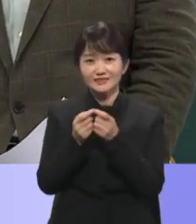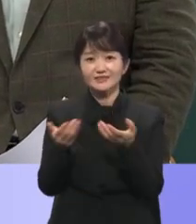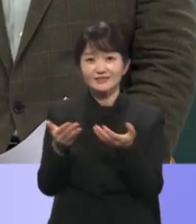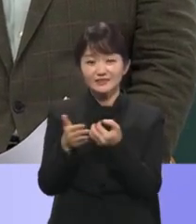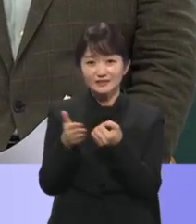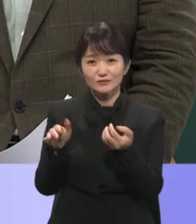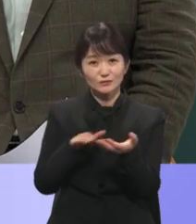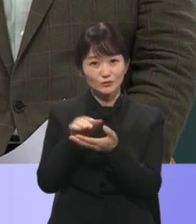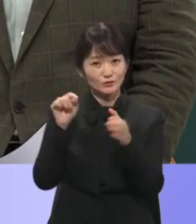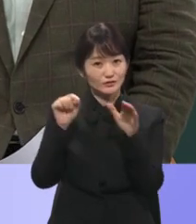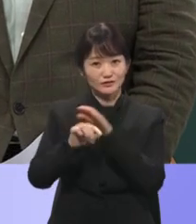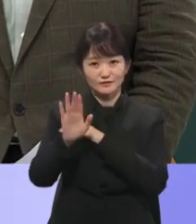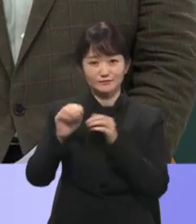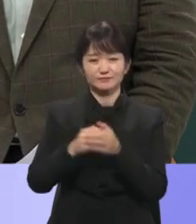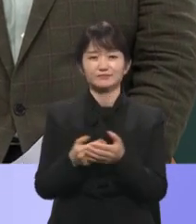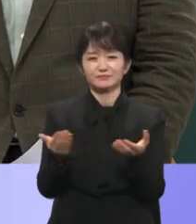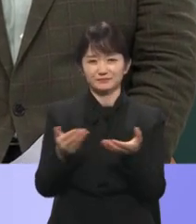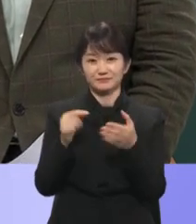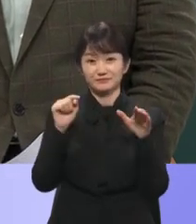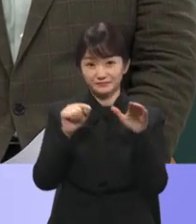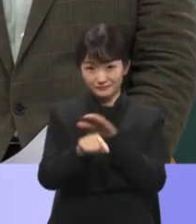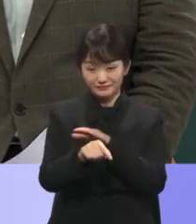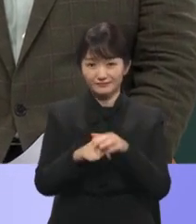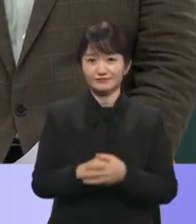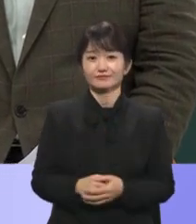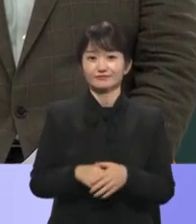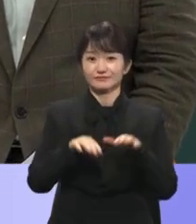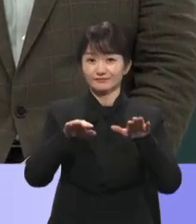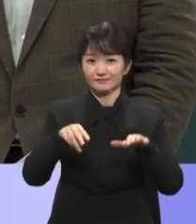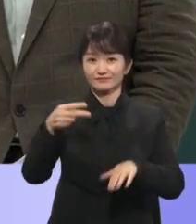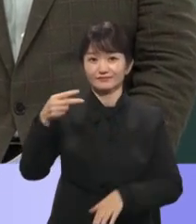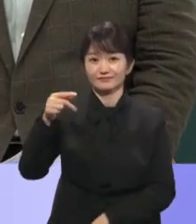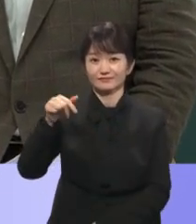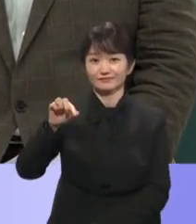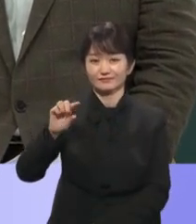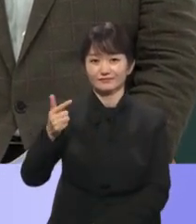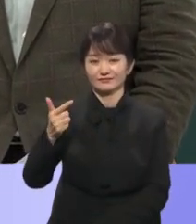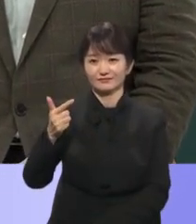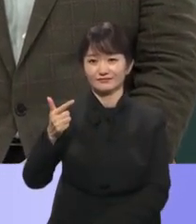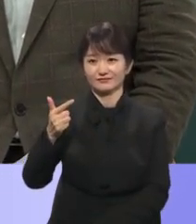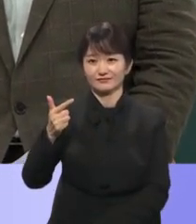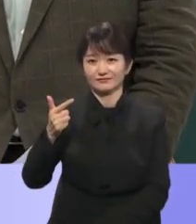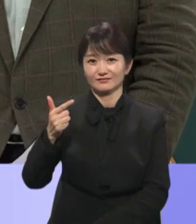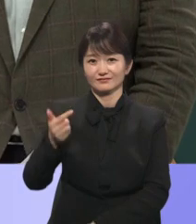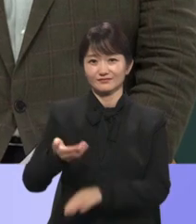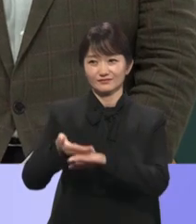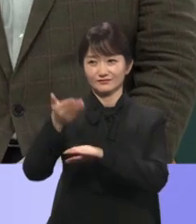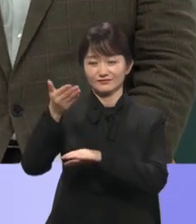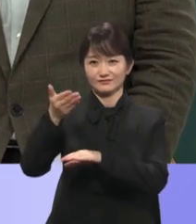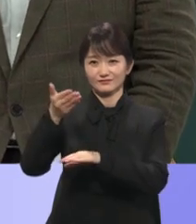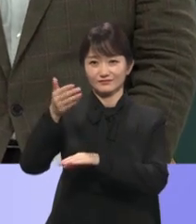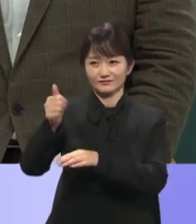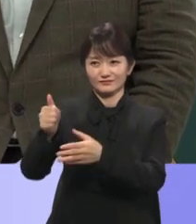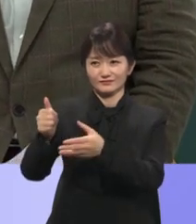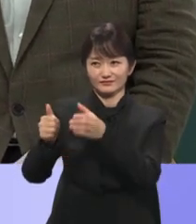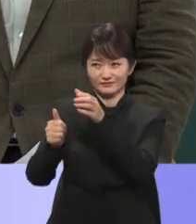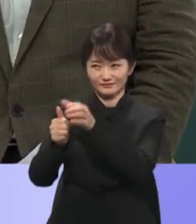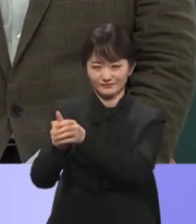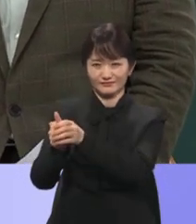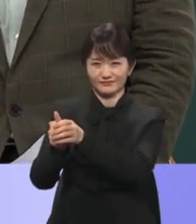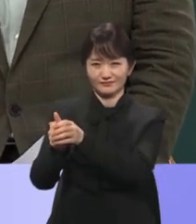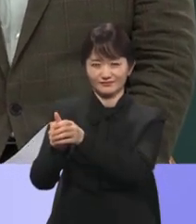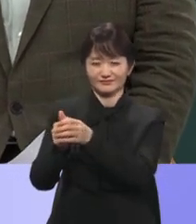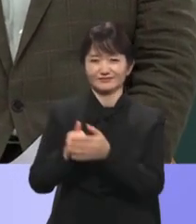놀러 간 건 아니고 일하러 가기 간 건데 이번에도 상사한테네 상사에게 또 부탁을 하고 같습니다 그럼요 팀장님이 부르면은 언제나